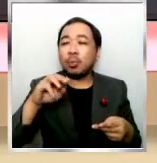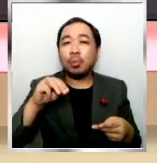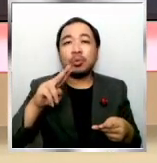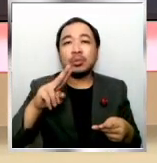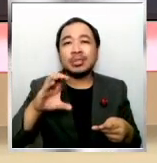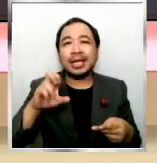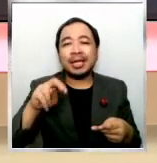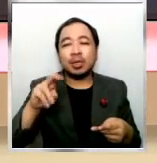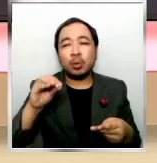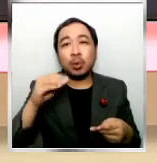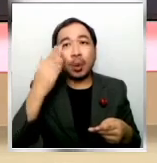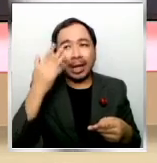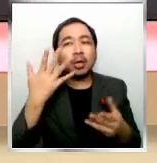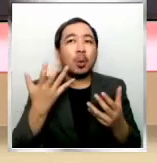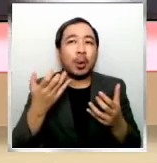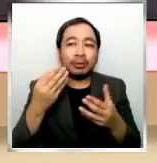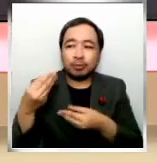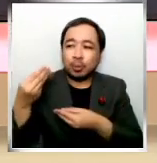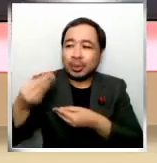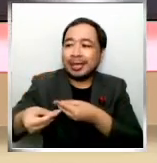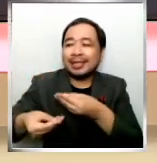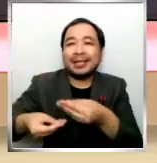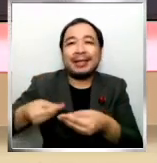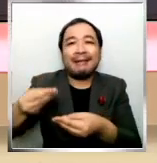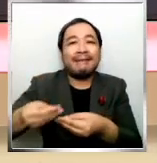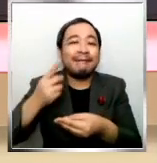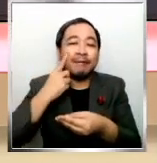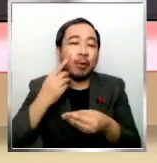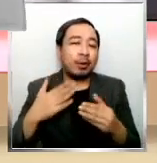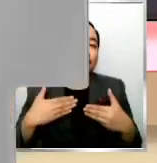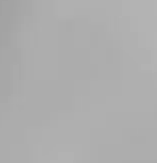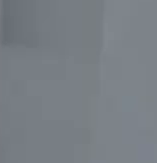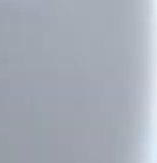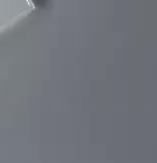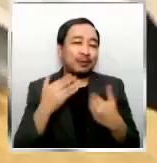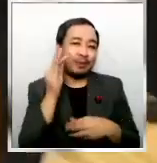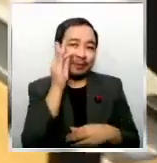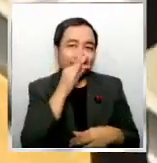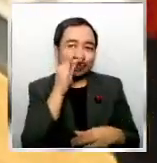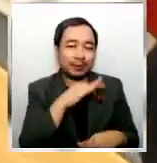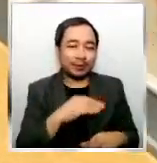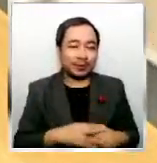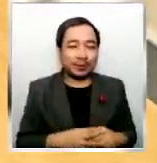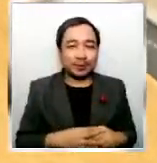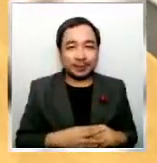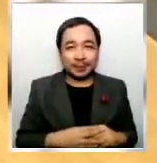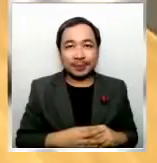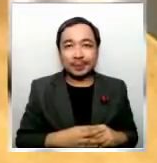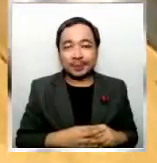inspirasyon sa mga kabataan. Maki-timeout muna tayo kay Chino Trinidad.